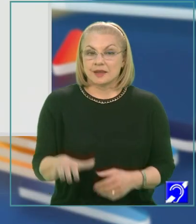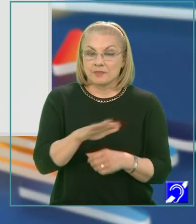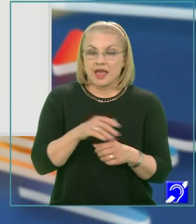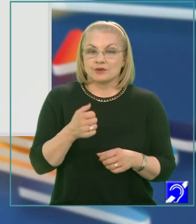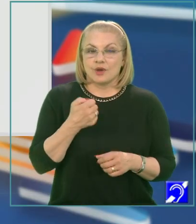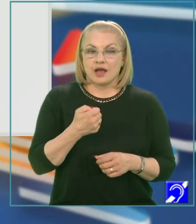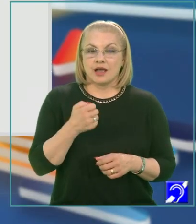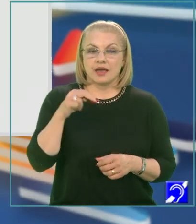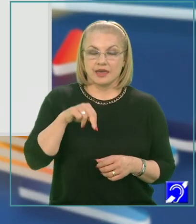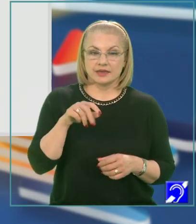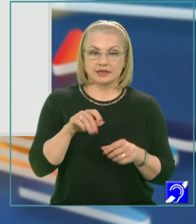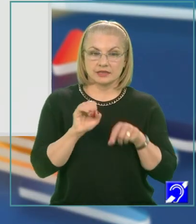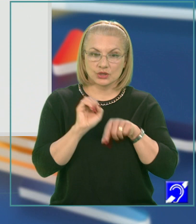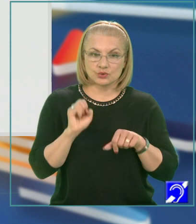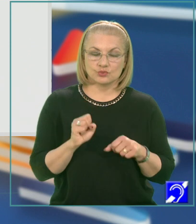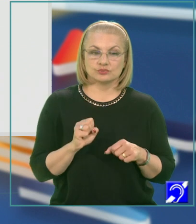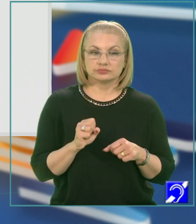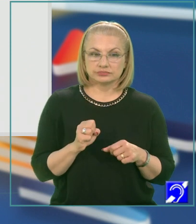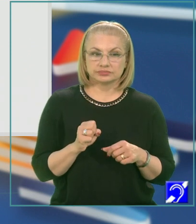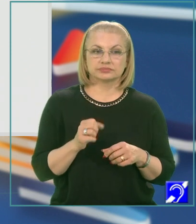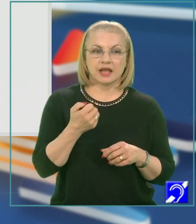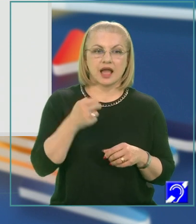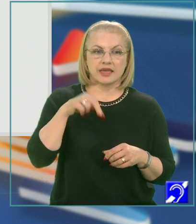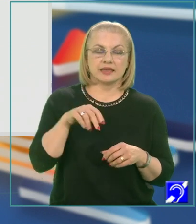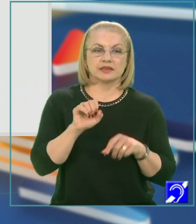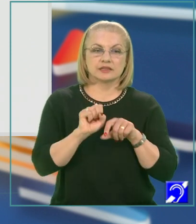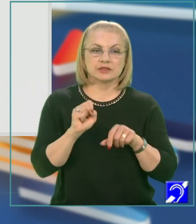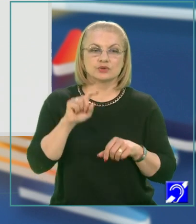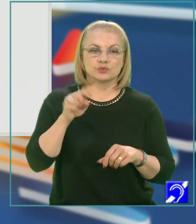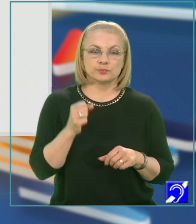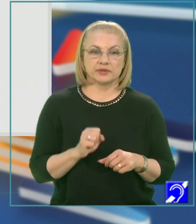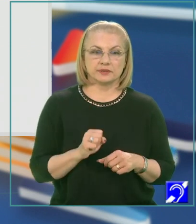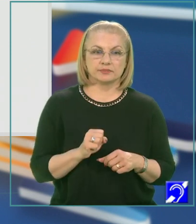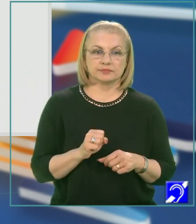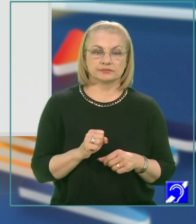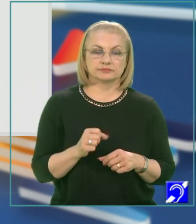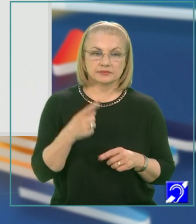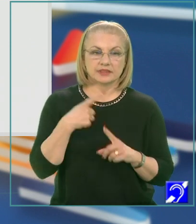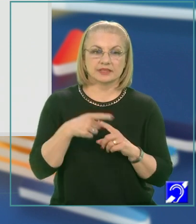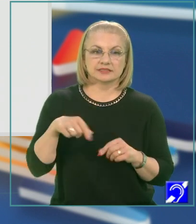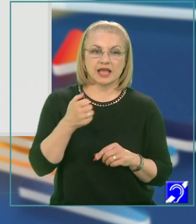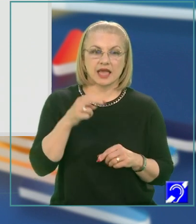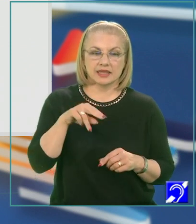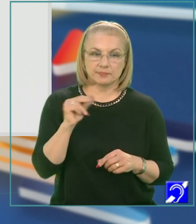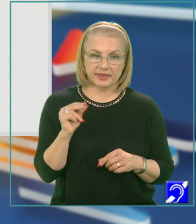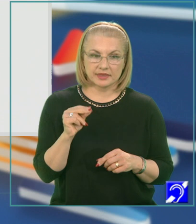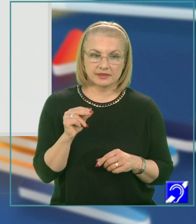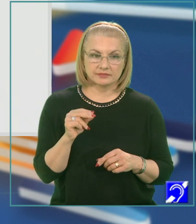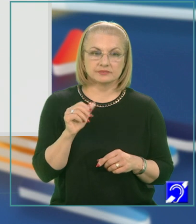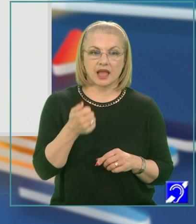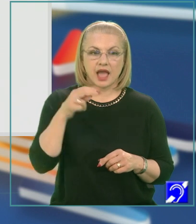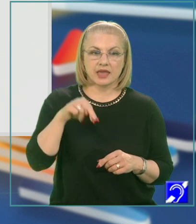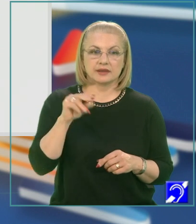AMQ, care e AMQ'A', intersectat cu planul ANP, care e planul